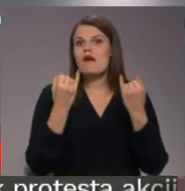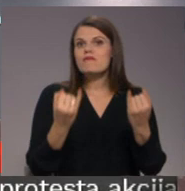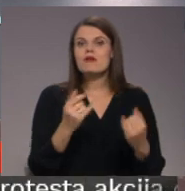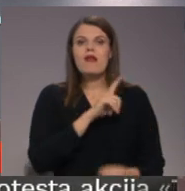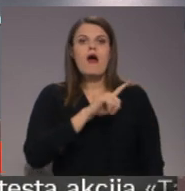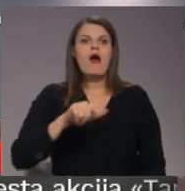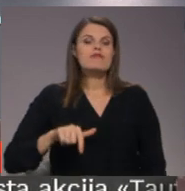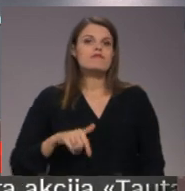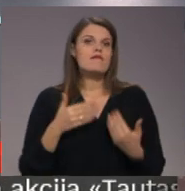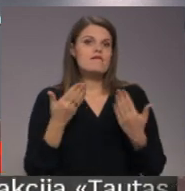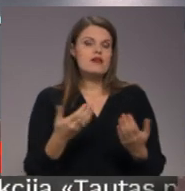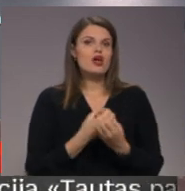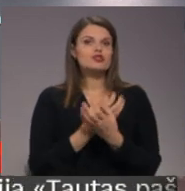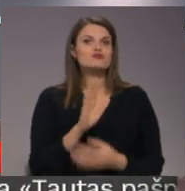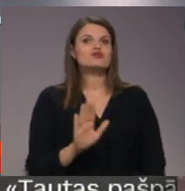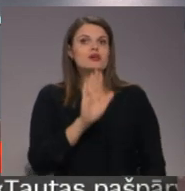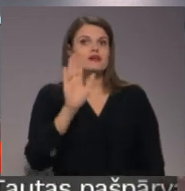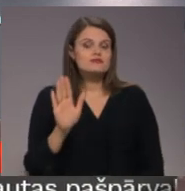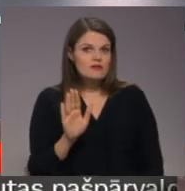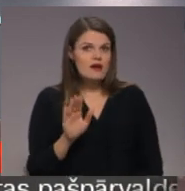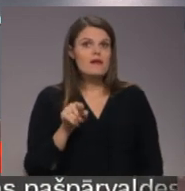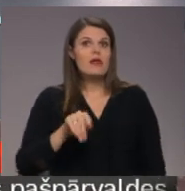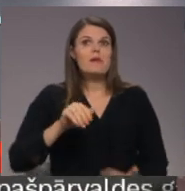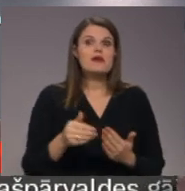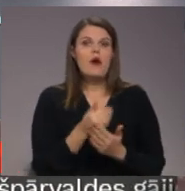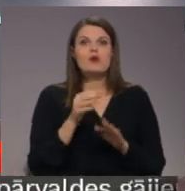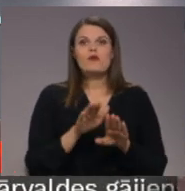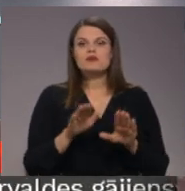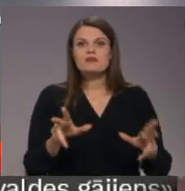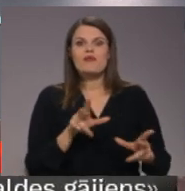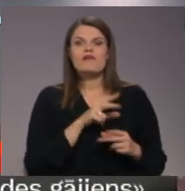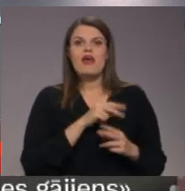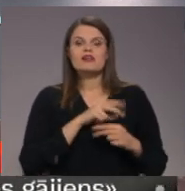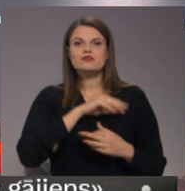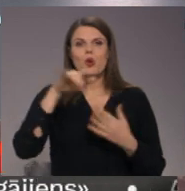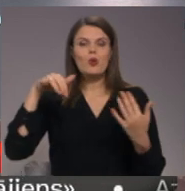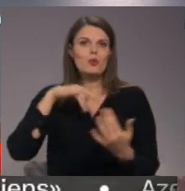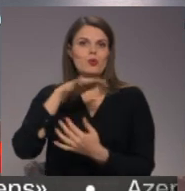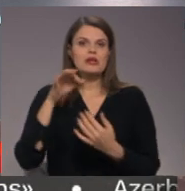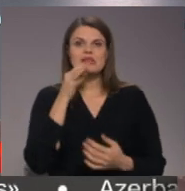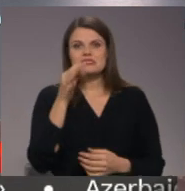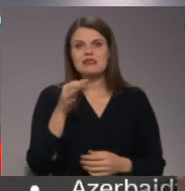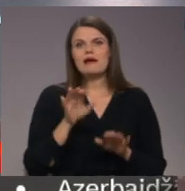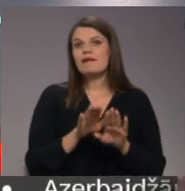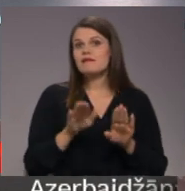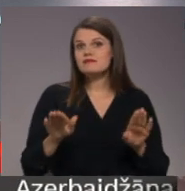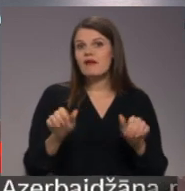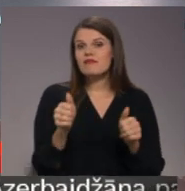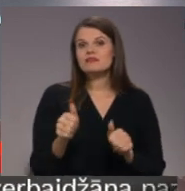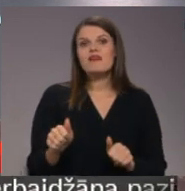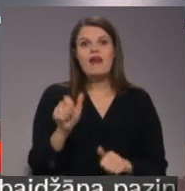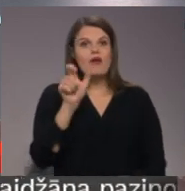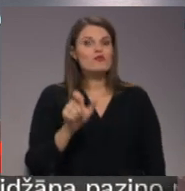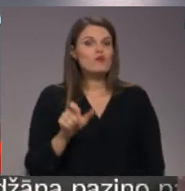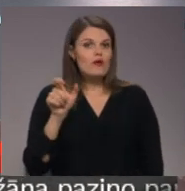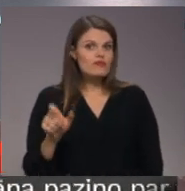par jaunāko izstādi Dvēseļu putenis saka tās veidotāji. Lai šī izstāde taptu, muzejs sadarbojies gan ar vēsturniekiem, gan citiem